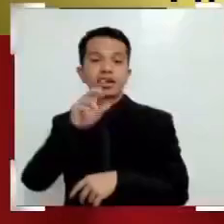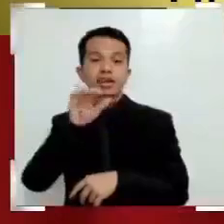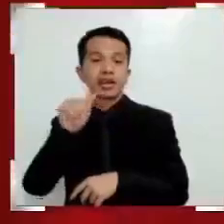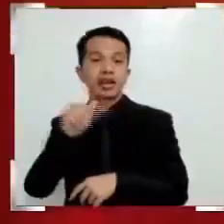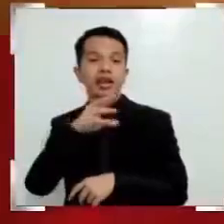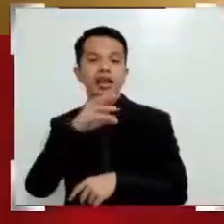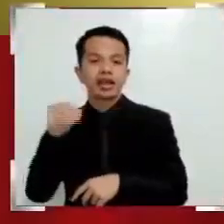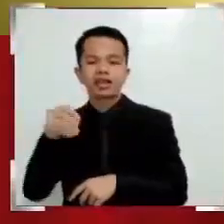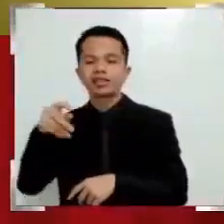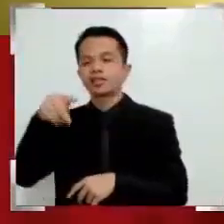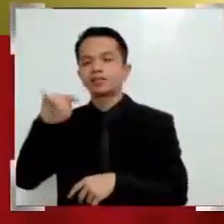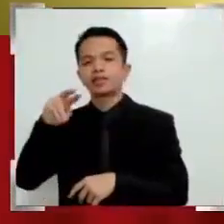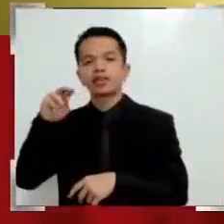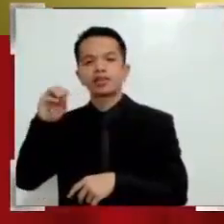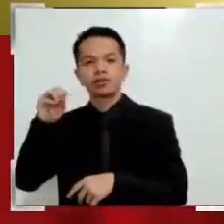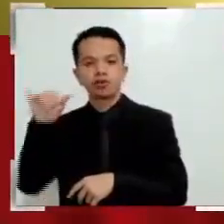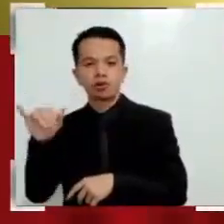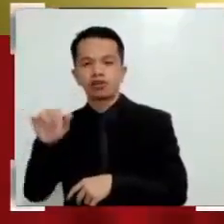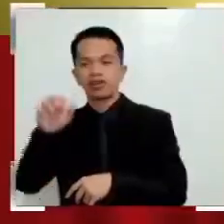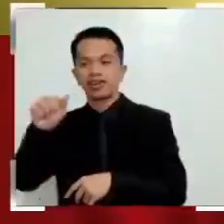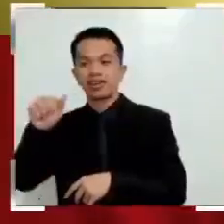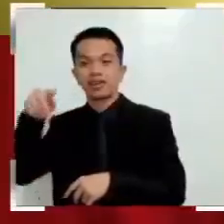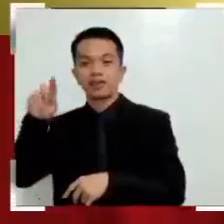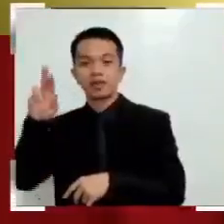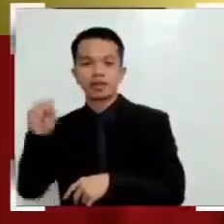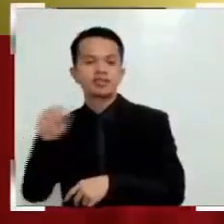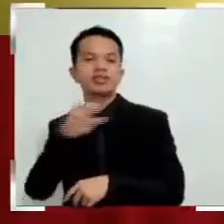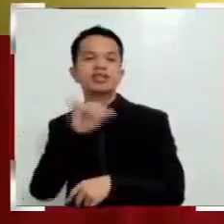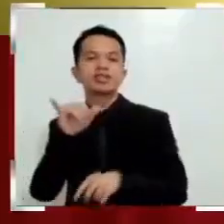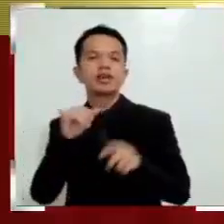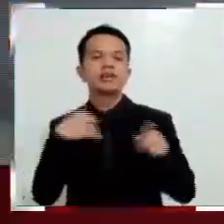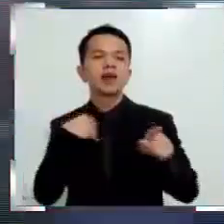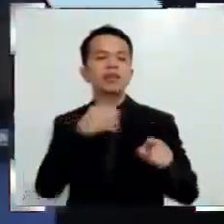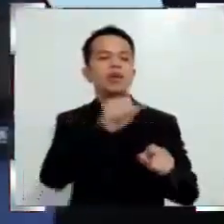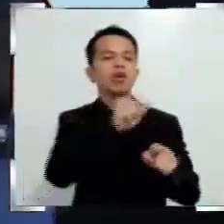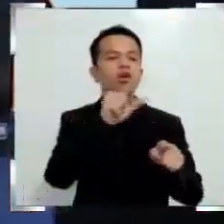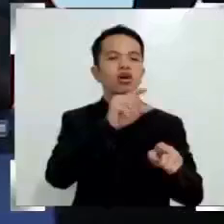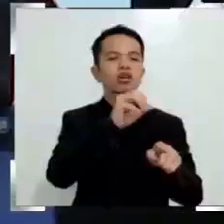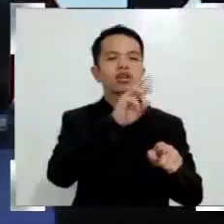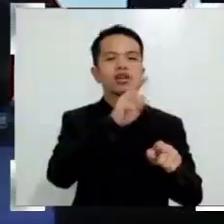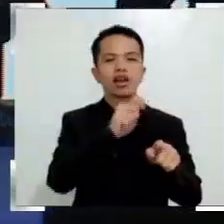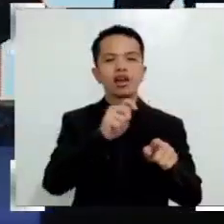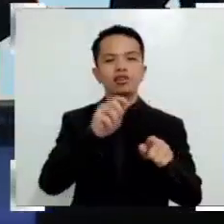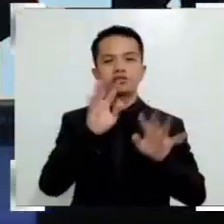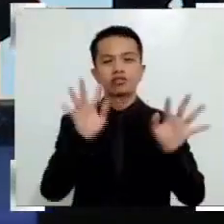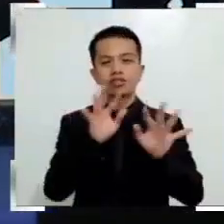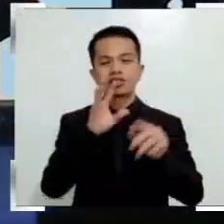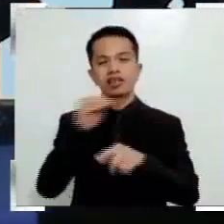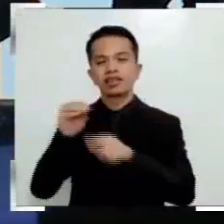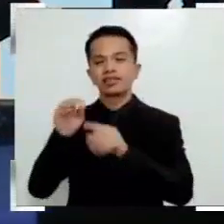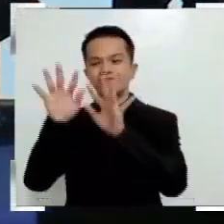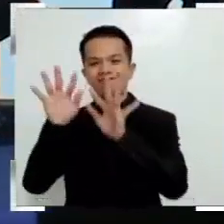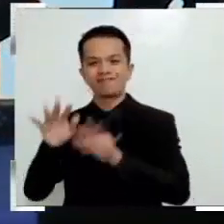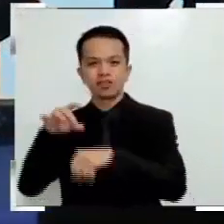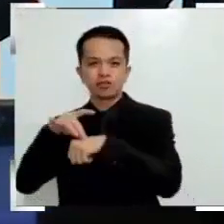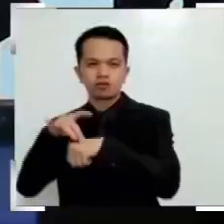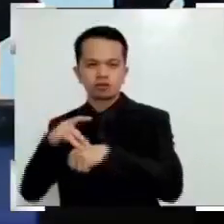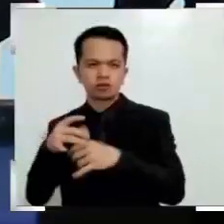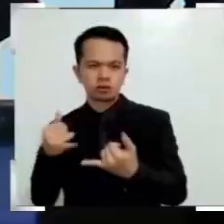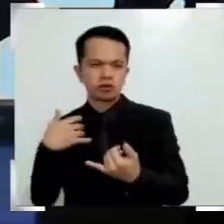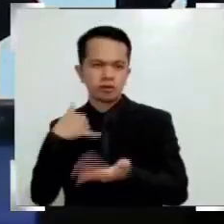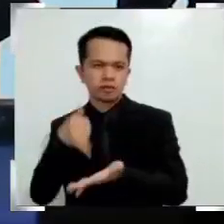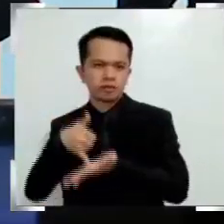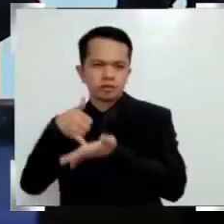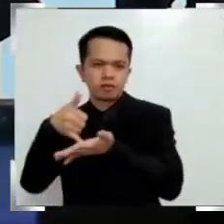A+, pati All Out Sundays at Amazing Earth. Pinarangalan naman sa Makabata Stars